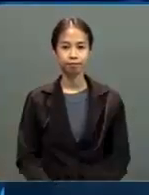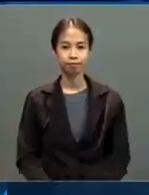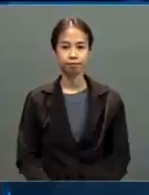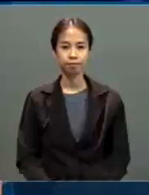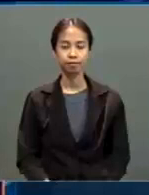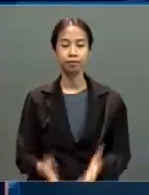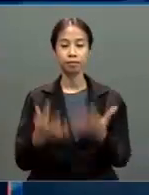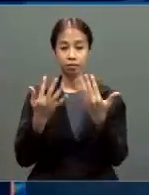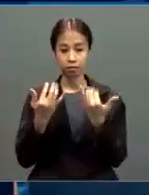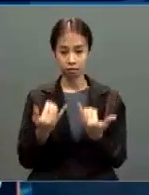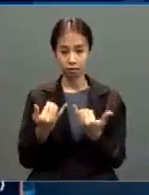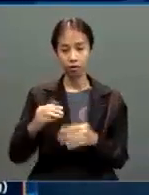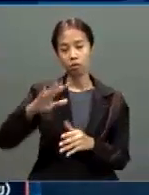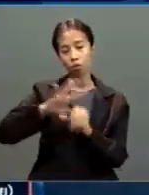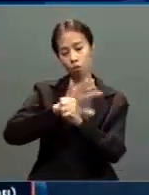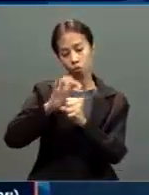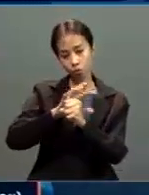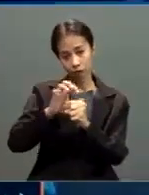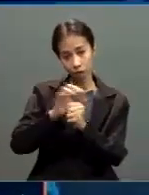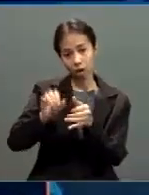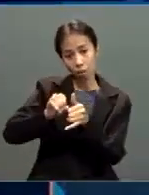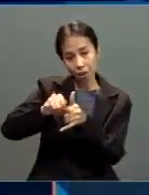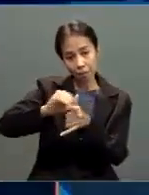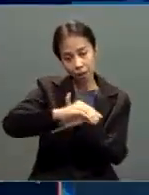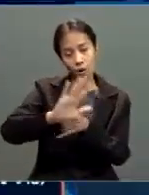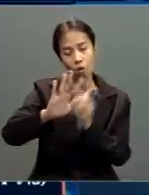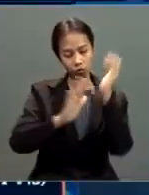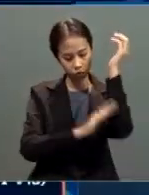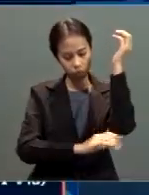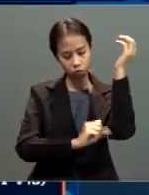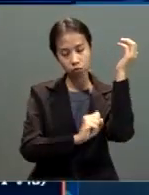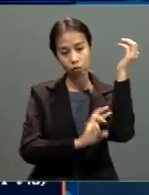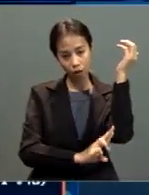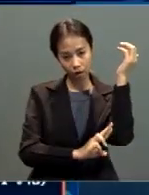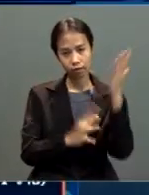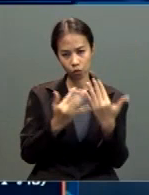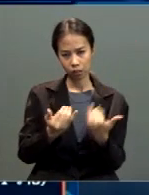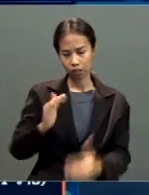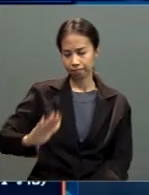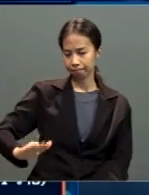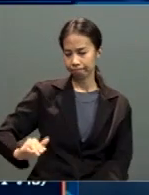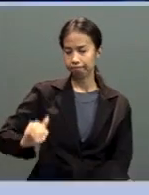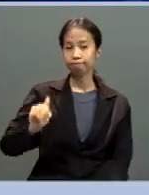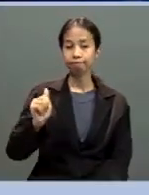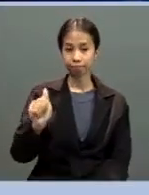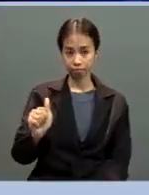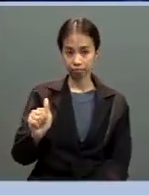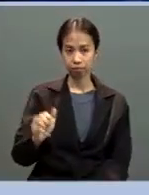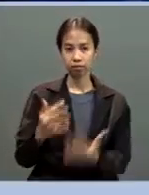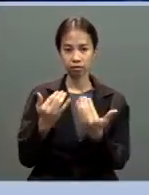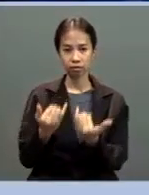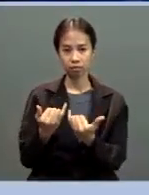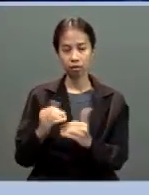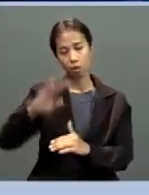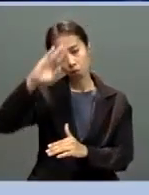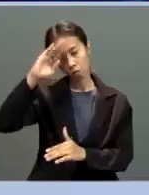สถานการณ์การแพร่ระบาดของโรคโควิด-19 ของจังหวัดสุราษฎร์ธานีมีแนวโน้มดีขึ้นอย่างต่อเนื่องล่าสุดยอดผู้ป่วยสะส